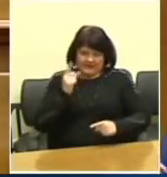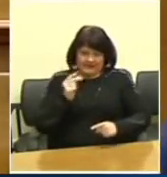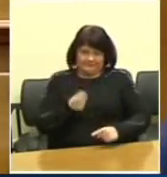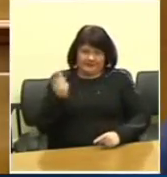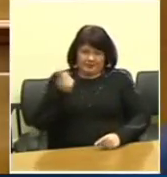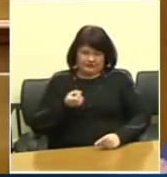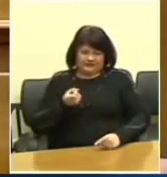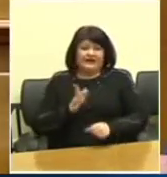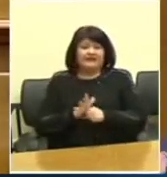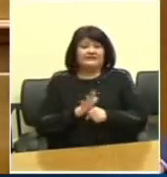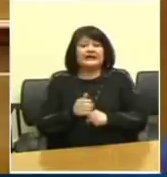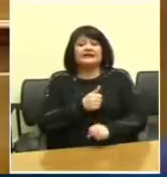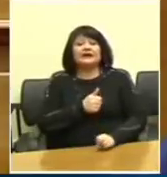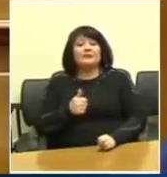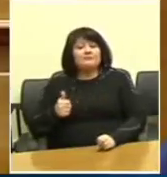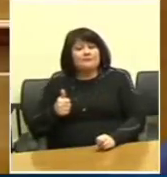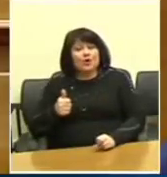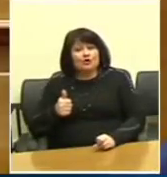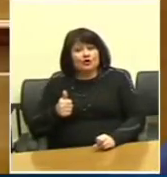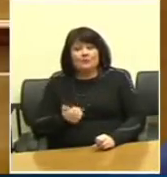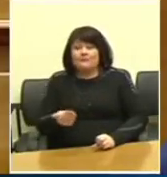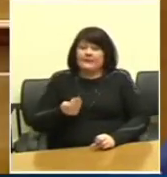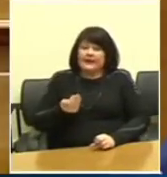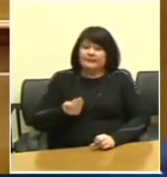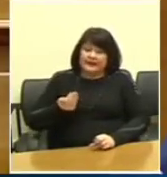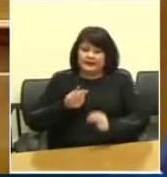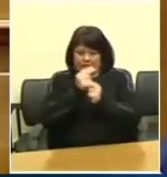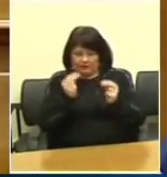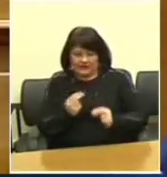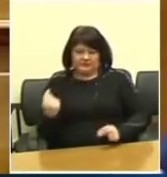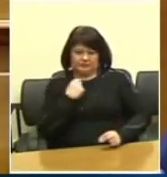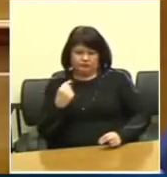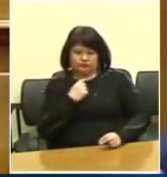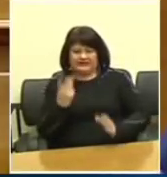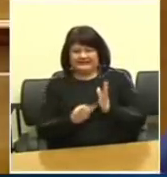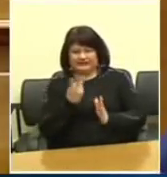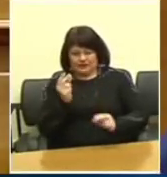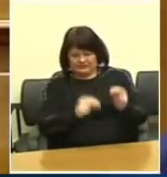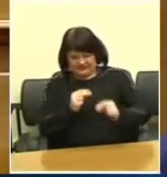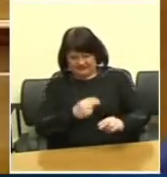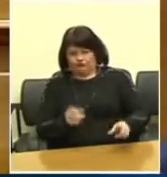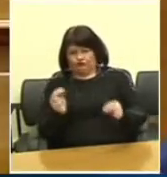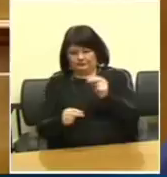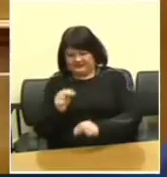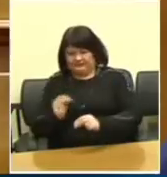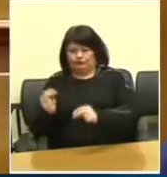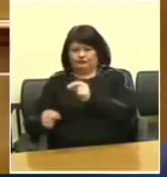αρκεί μόνο εφόσον δεν έχουν τελεσφορήσει 3 διαδοχικές ψηφοφορίες που απαιτούν αυξημένη